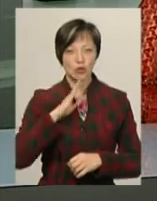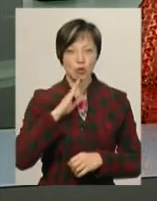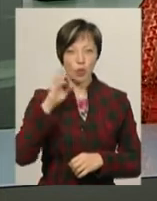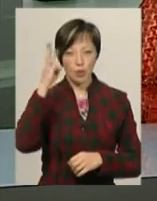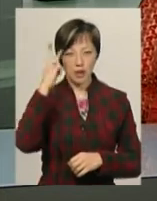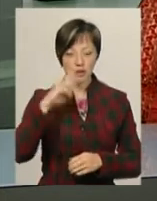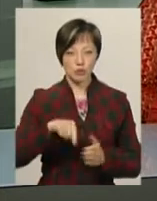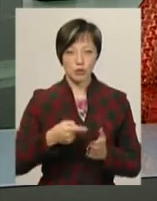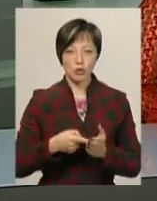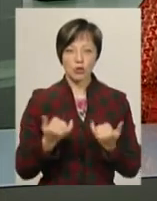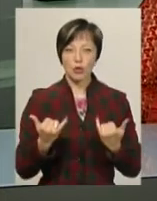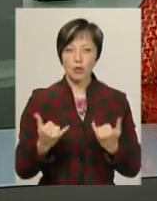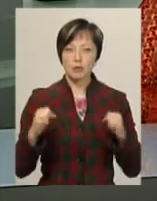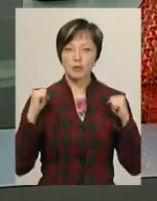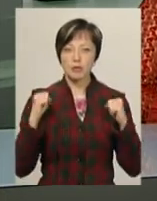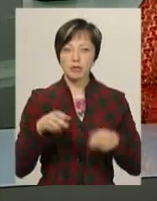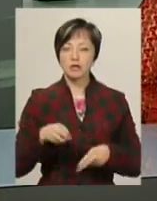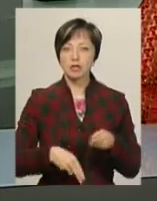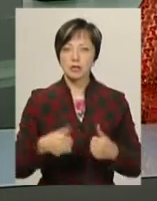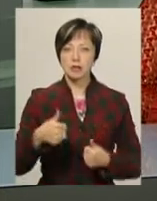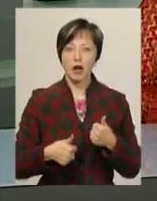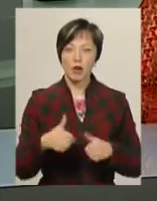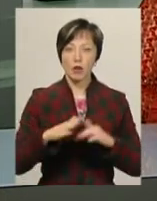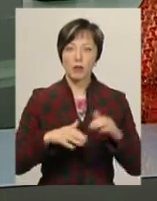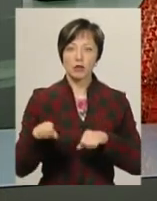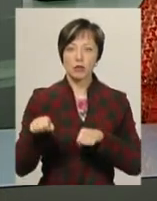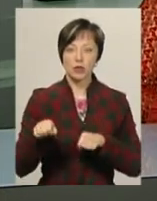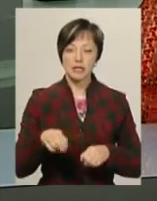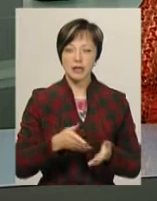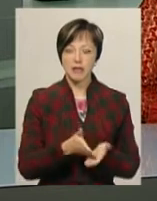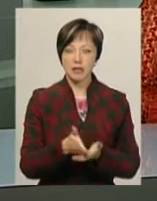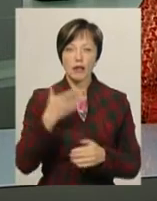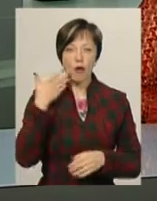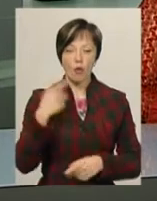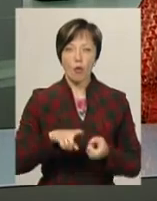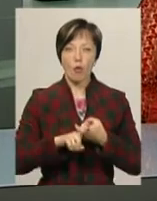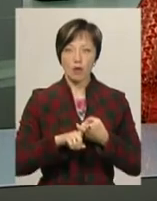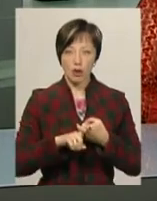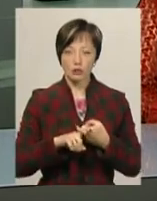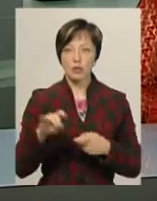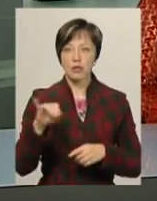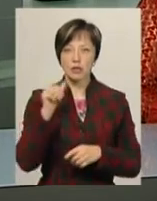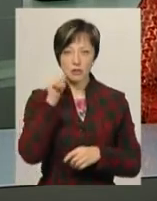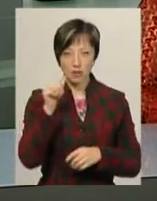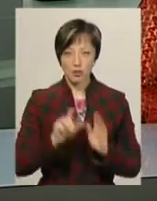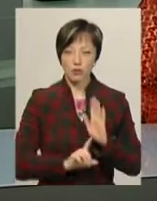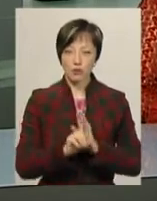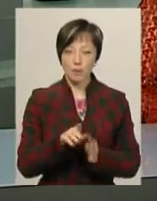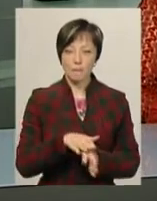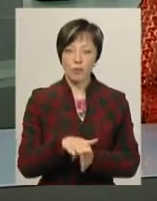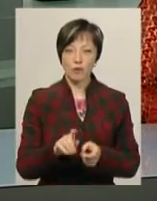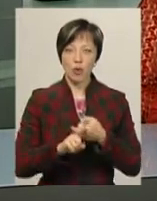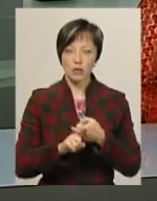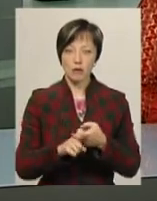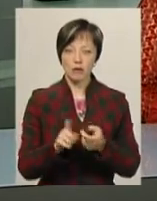у Хмельницькому. Сьогодні спортсмени завершили змагання з рукопашного бою за версією легкого контакту і завтра розпочнуть